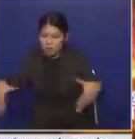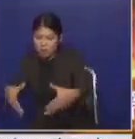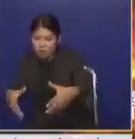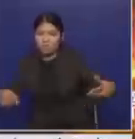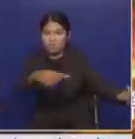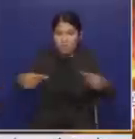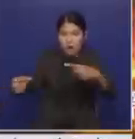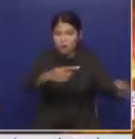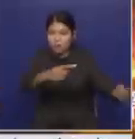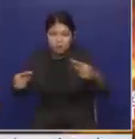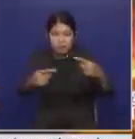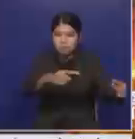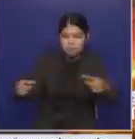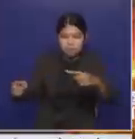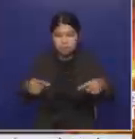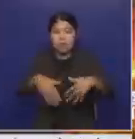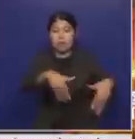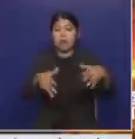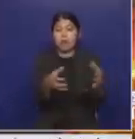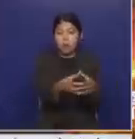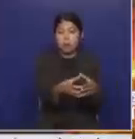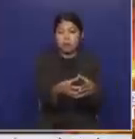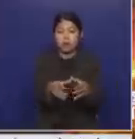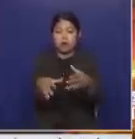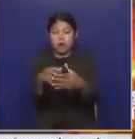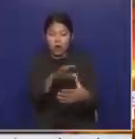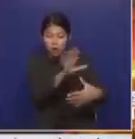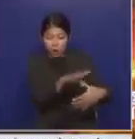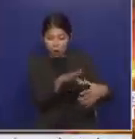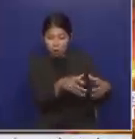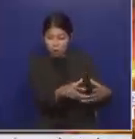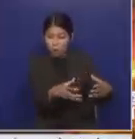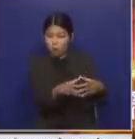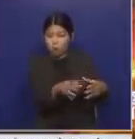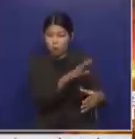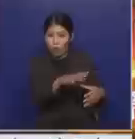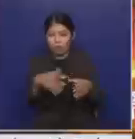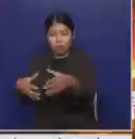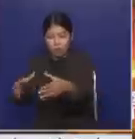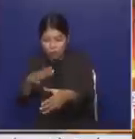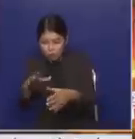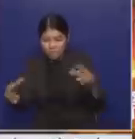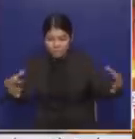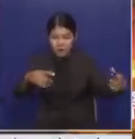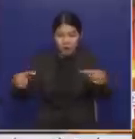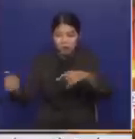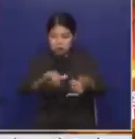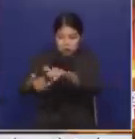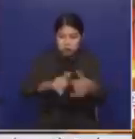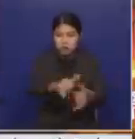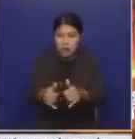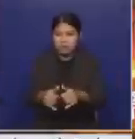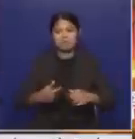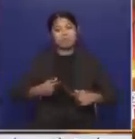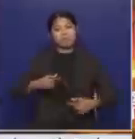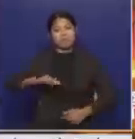ความไม่สงบขึ้นมาเองโดยเอาประชาชนกลุ่มหนึ่งเป็นเหยื่อและหลอกใช้ให้ประชาชนกลุ่มหนึ่งเป็นเครื่องมือเพราะเกิดเหตุปะทะกันก็